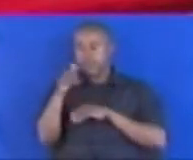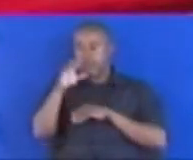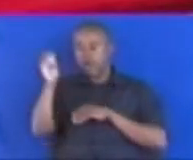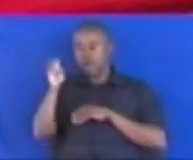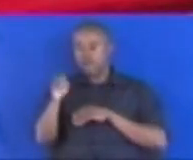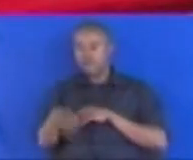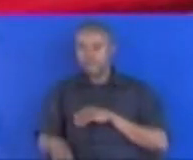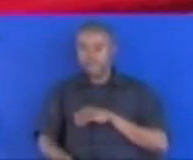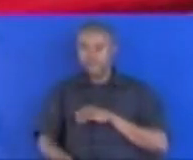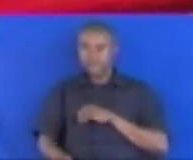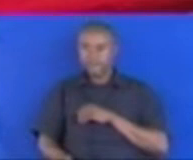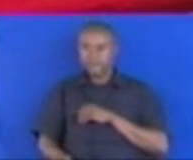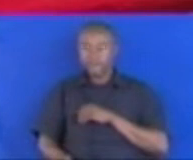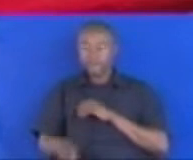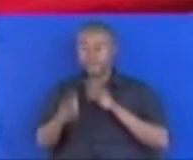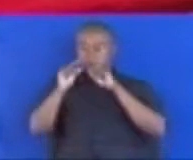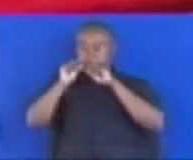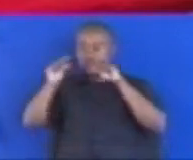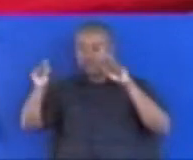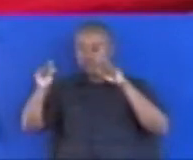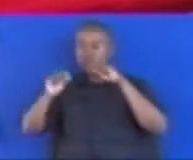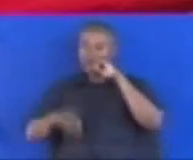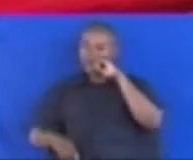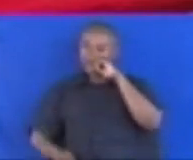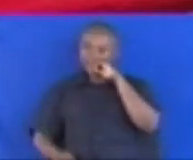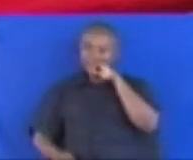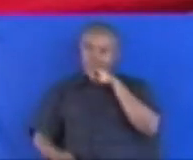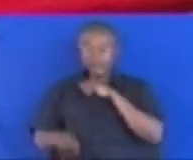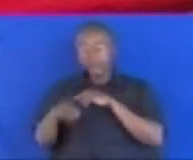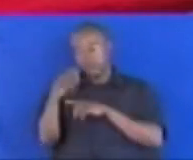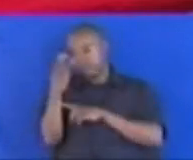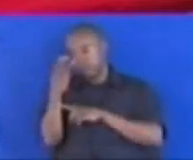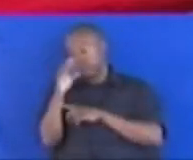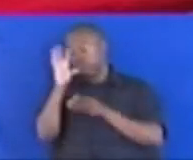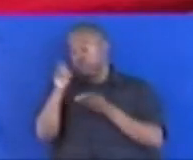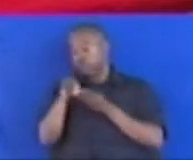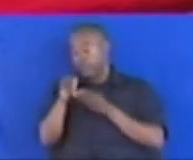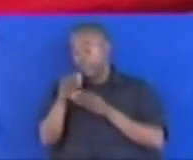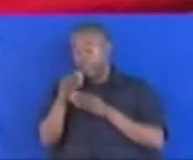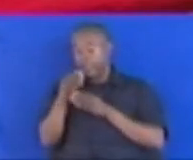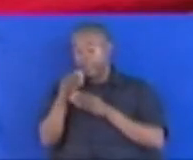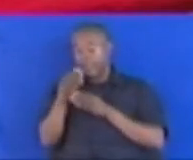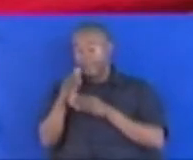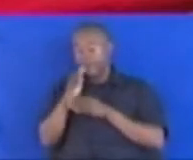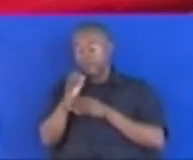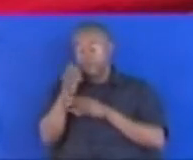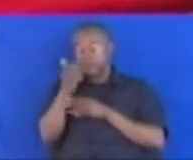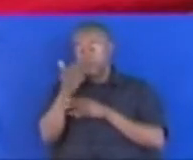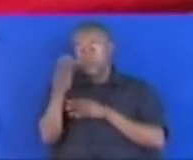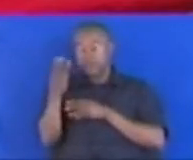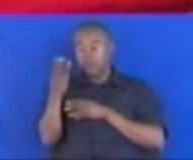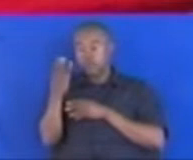1,034,133,295,000 na fungu namba 53 jumla ya shilingi bilioni